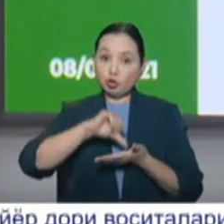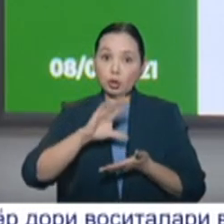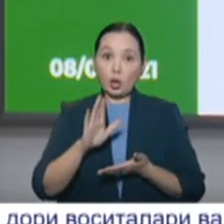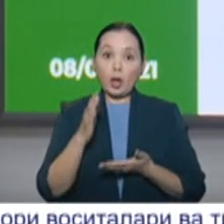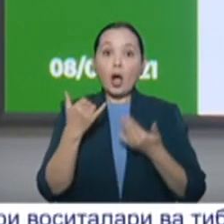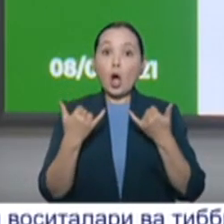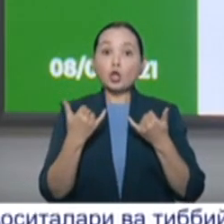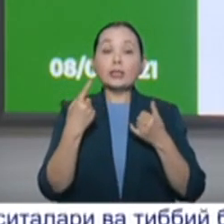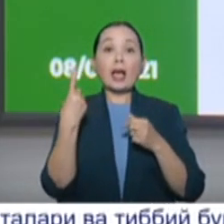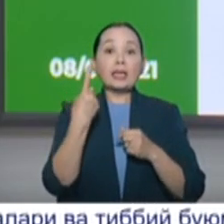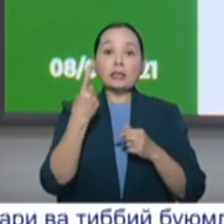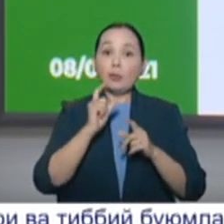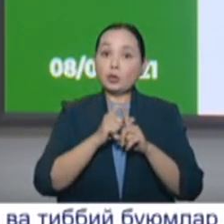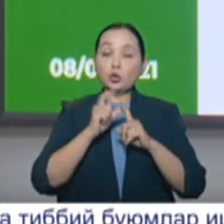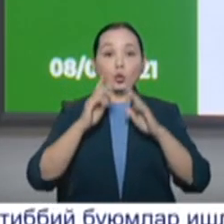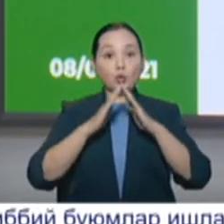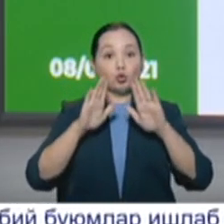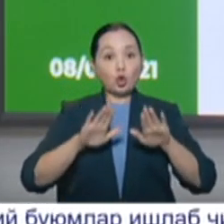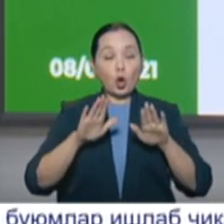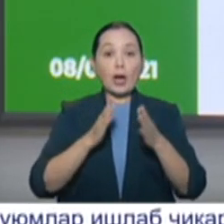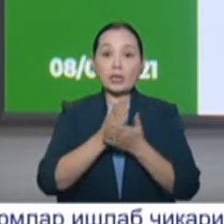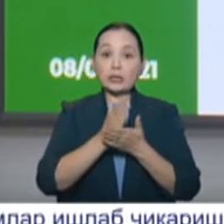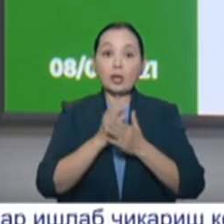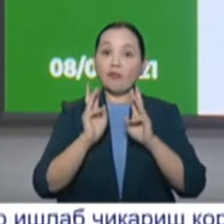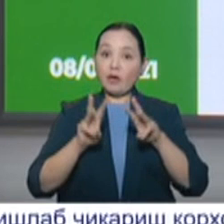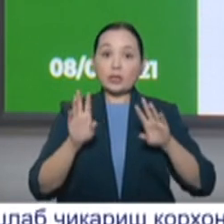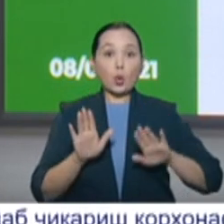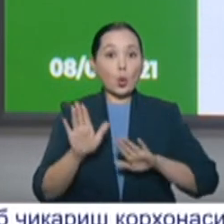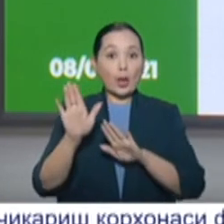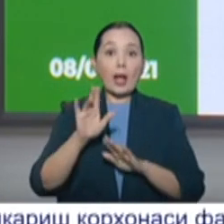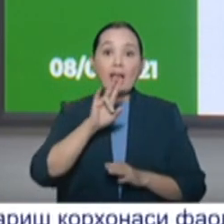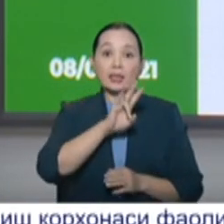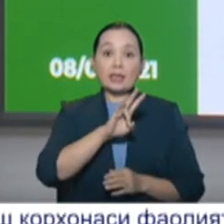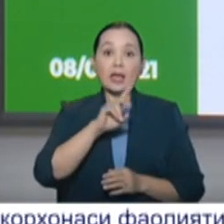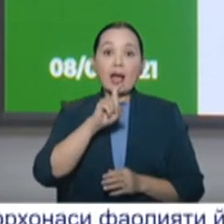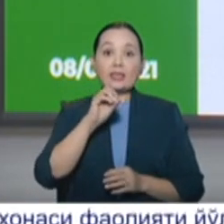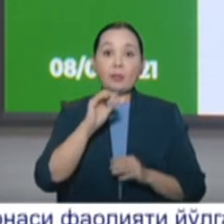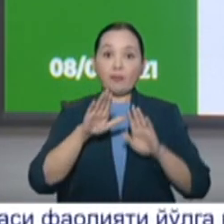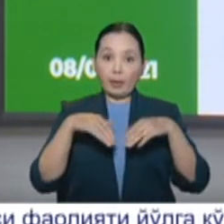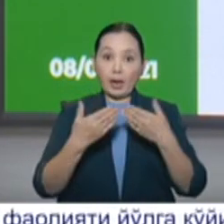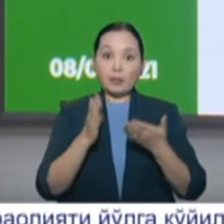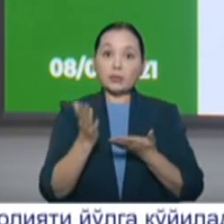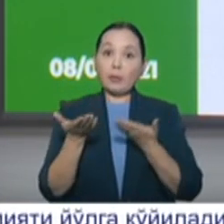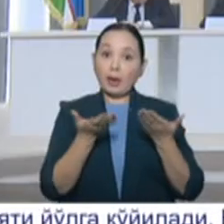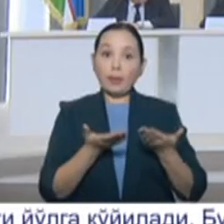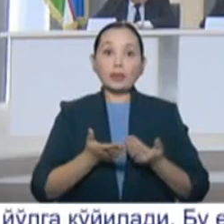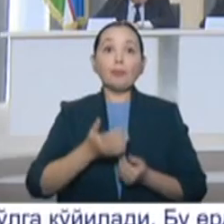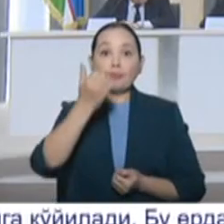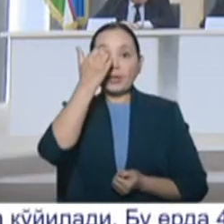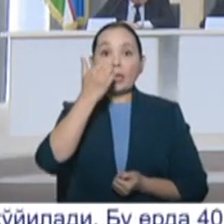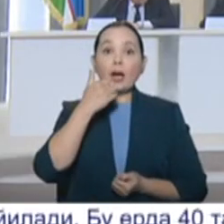Hozir dastlabki so'zni uy-joy kommunal xizmat ko'rsatish vaziri o'rinbosari Nazirjon Nazirovga beramiz. Marhamat, Nazirjon aka.